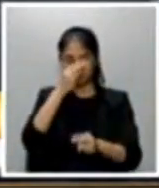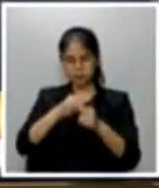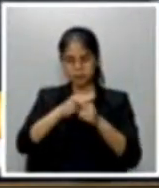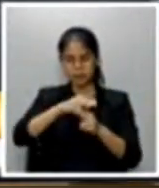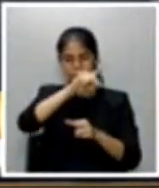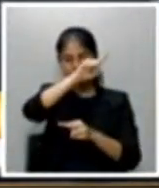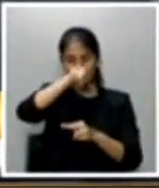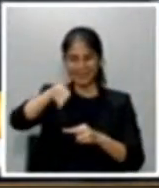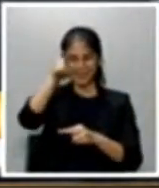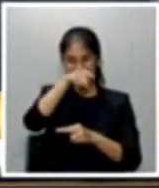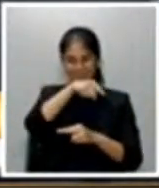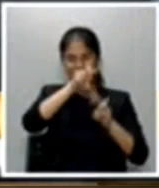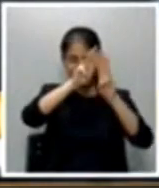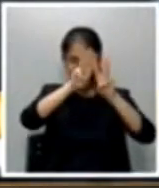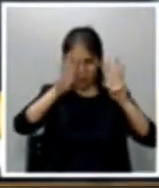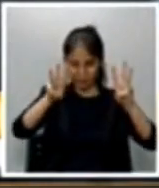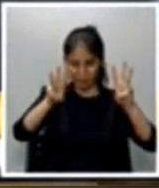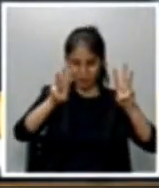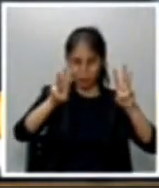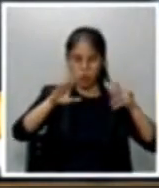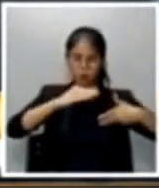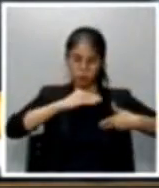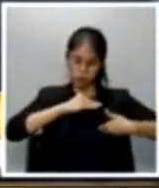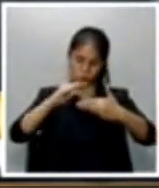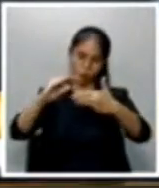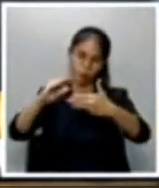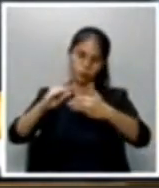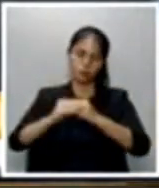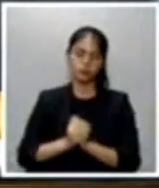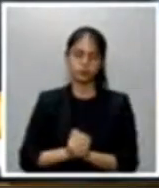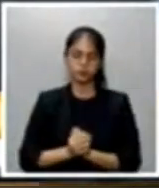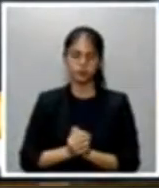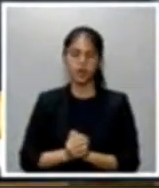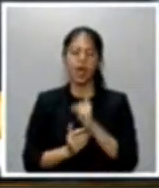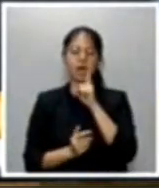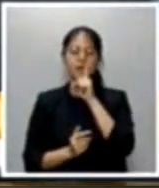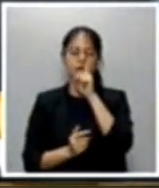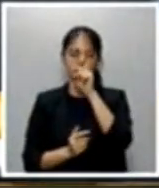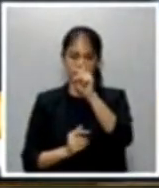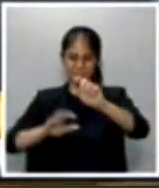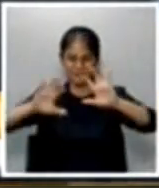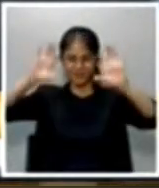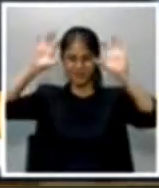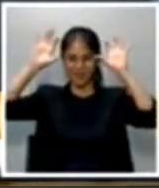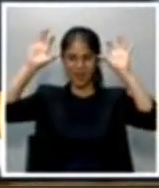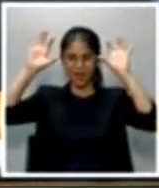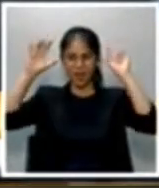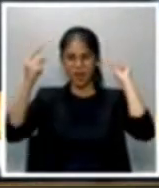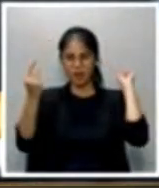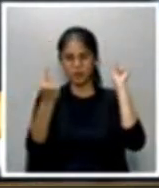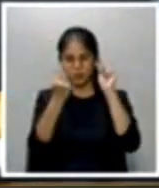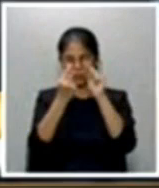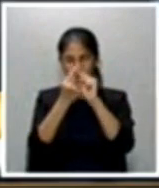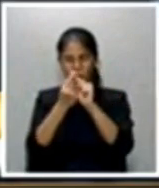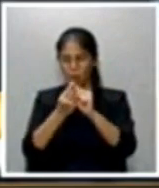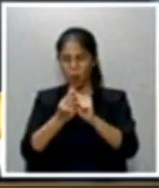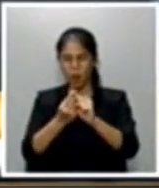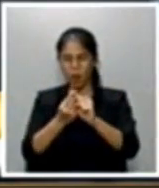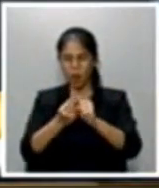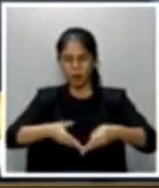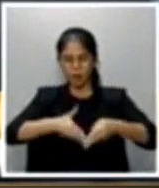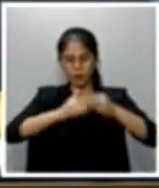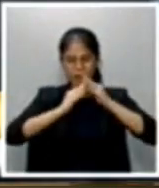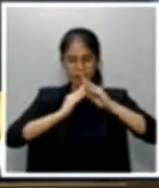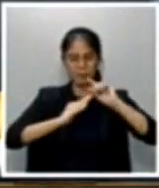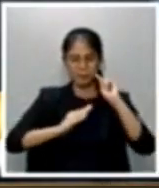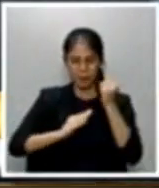คโก้นะครับกับผมจึงขอเนี่ยเรียนถามท่านรัฐมนตรีนะครับว่ากระทรวงอุดมที่ตั้งใหม่เนี่ยนะครับได้